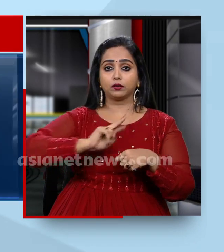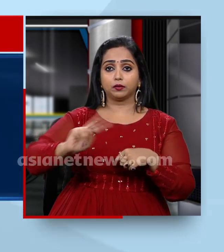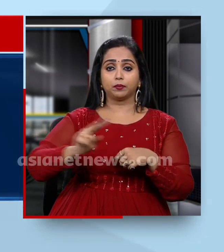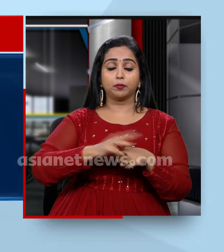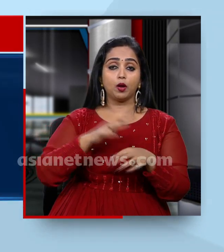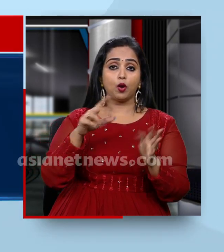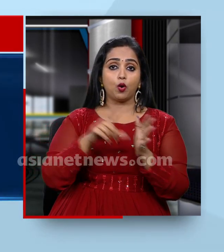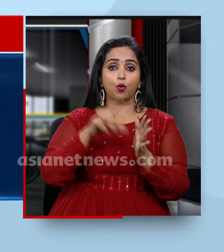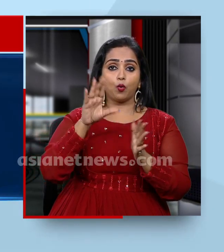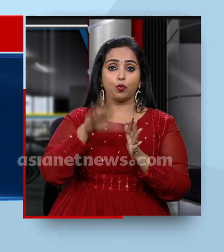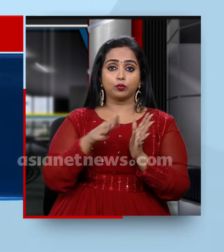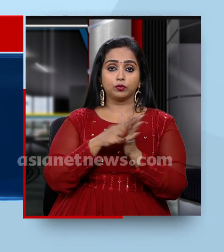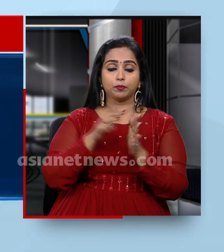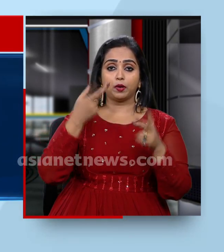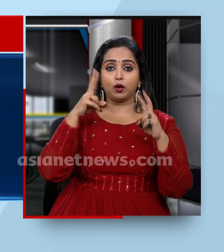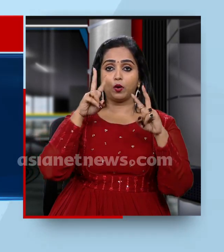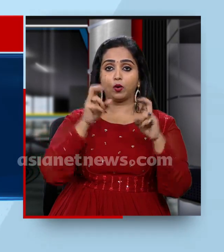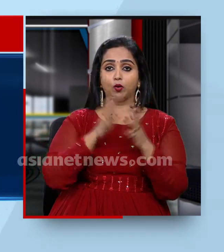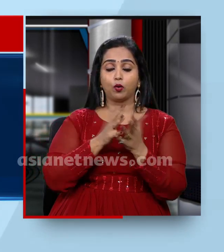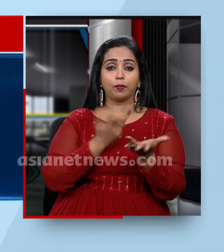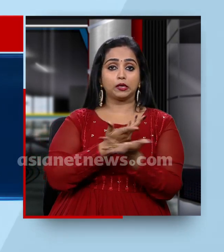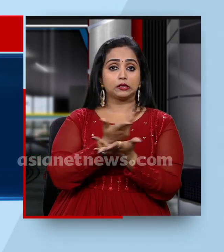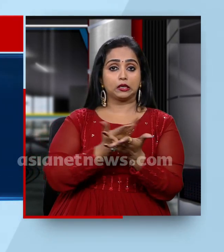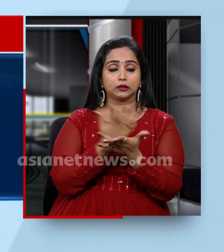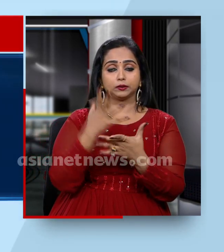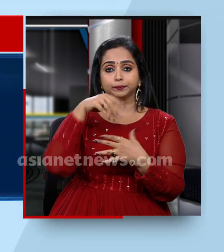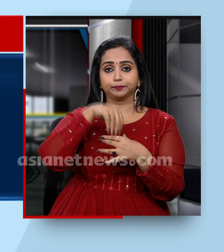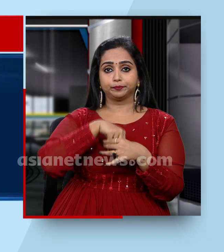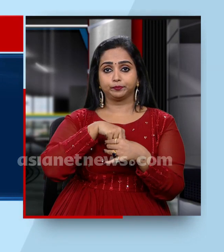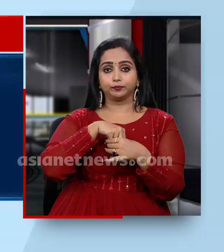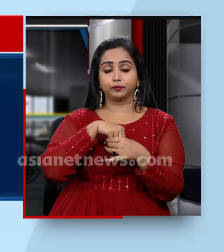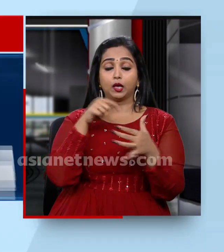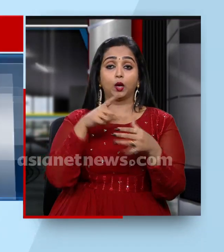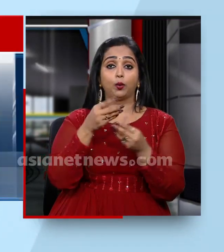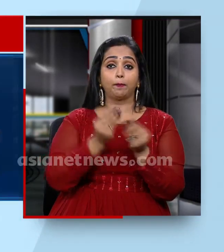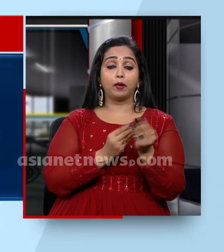ലോക്സഭയിൽ ഇന്ന് ഈ വിഷയം ചർച്ചയ്ക്ക് എടുക്കുകയും ചെയ്തു. എന്തായാലും ഈ ബില്ല്